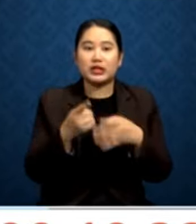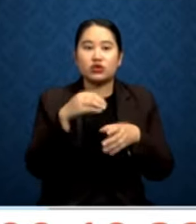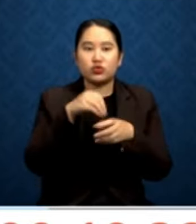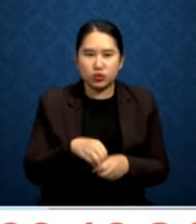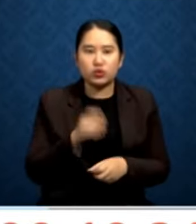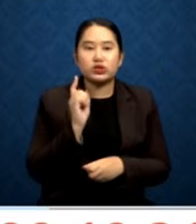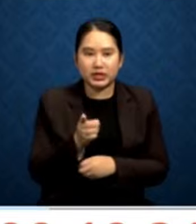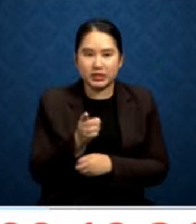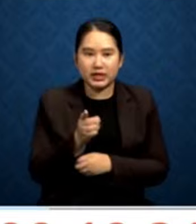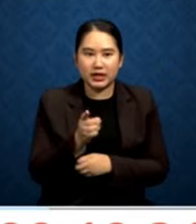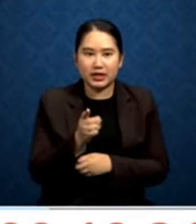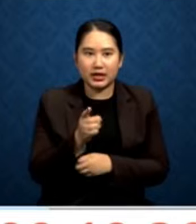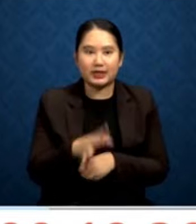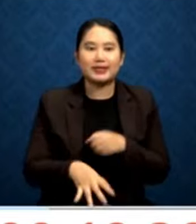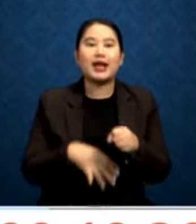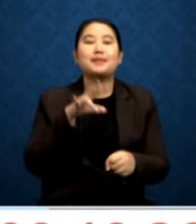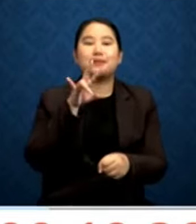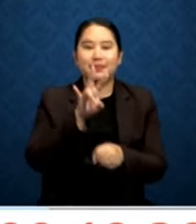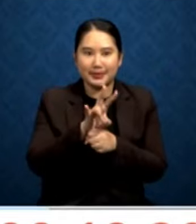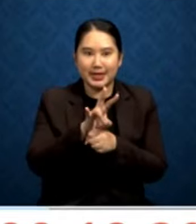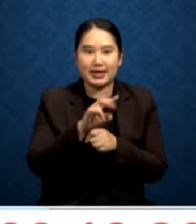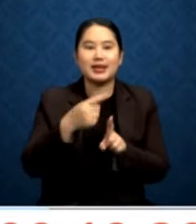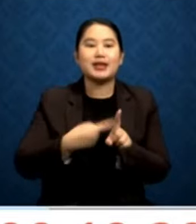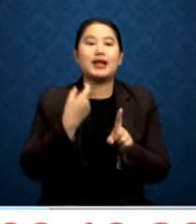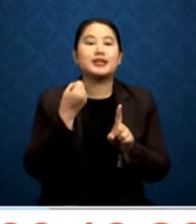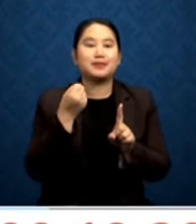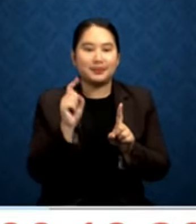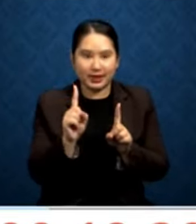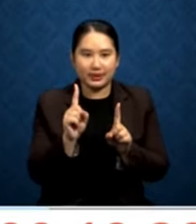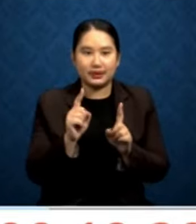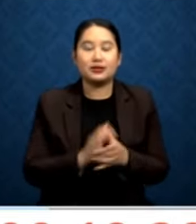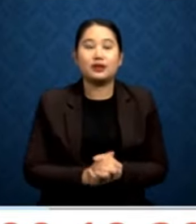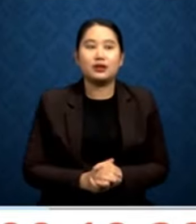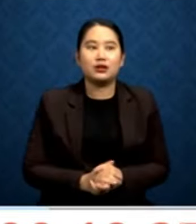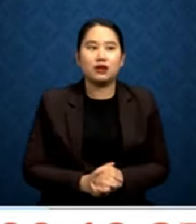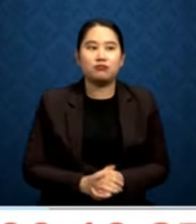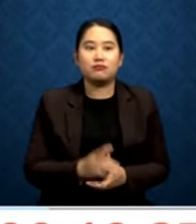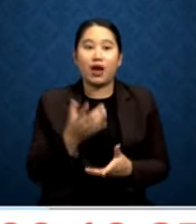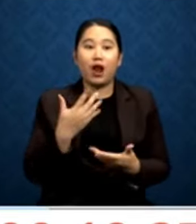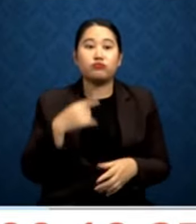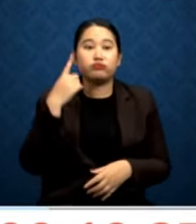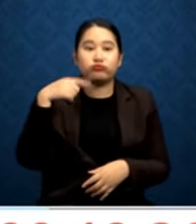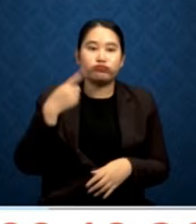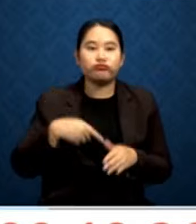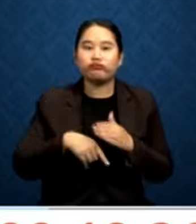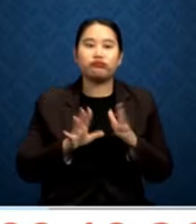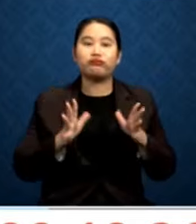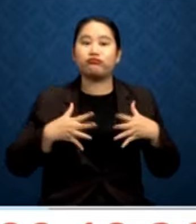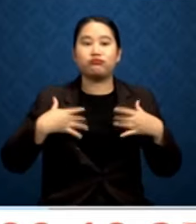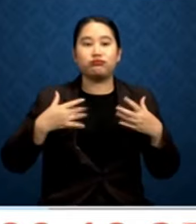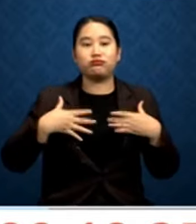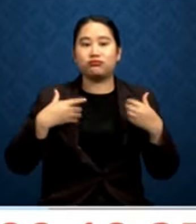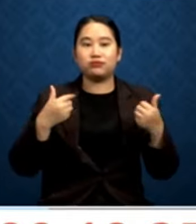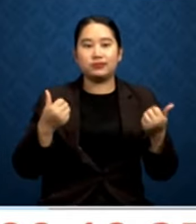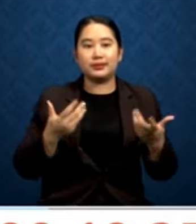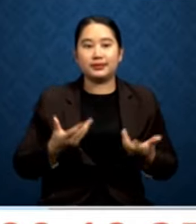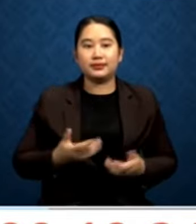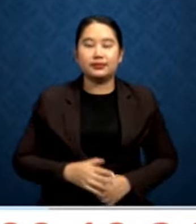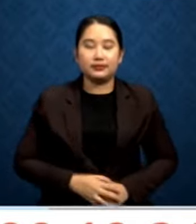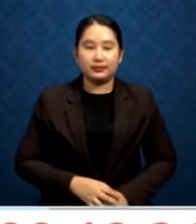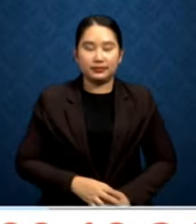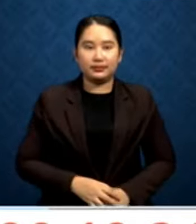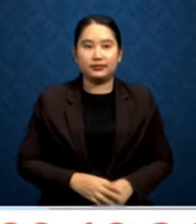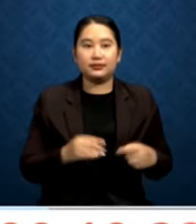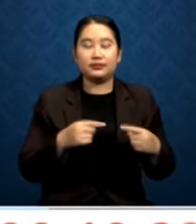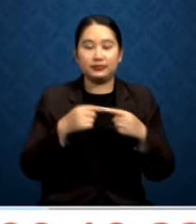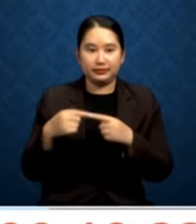แค่ 7 ปี 11 เดือนแลวแ่ชม้อยกเดินออกมาสบายๆนะครับอ